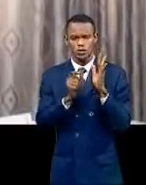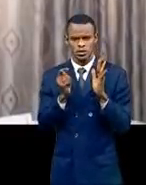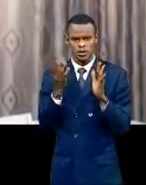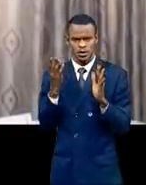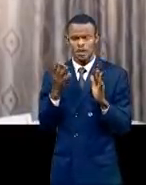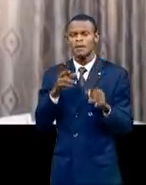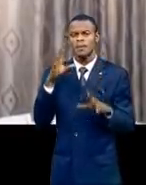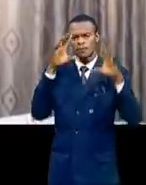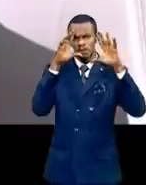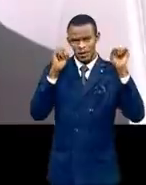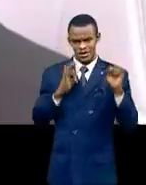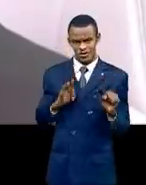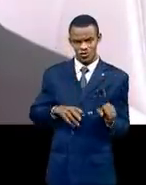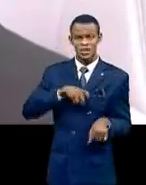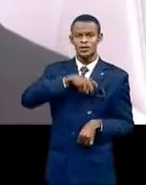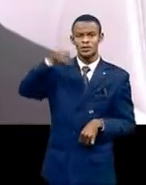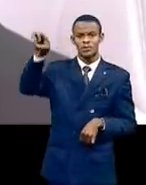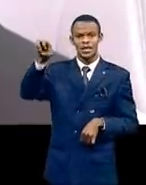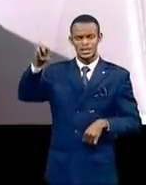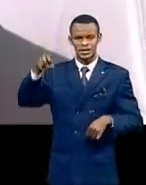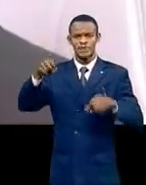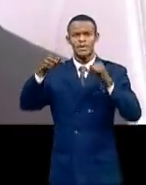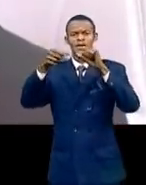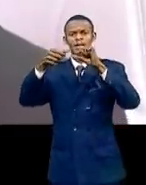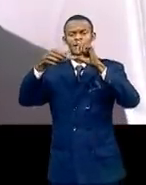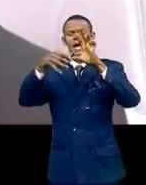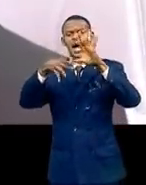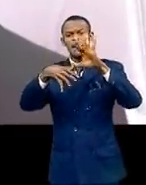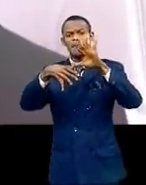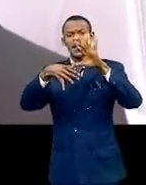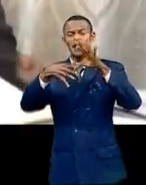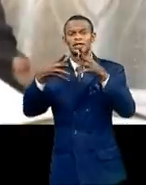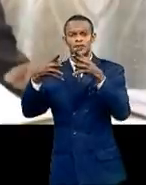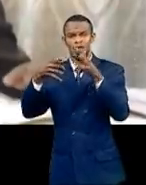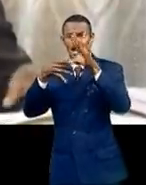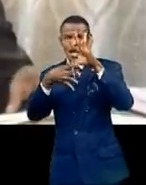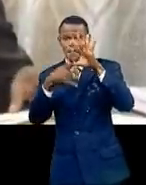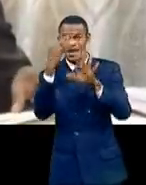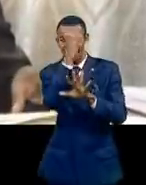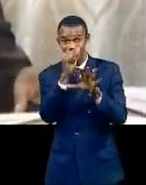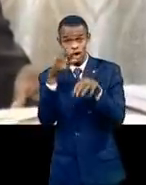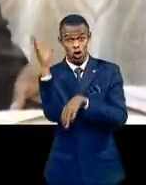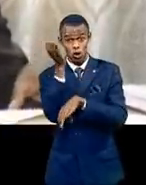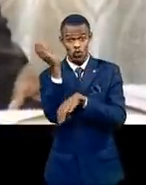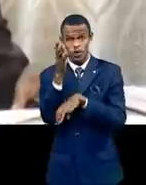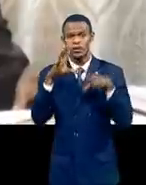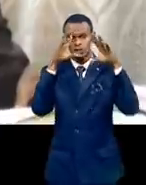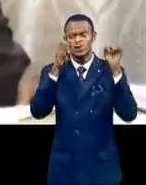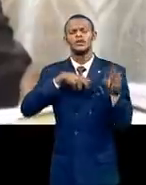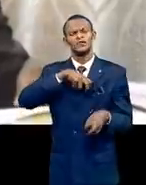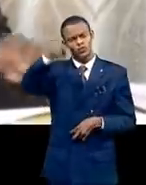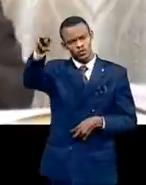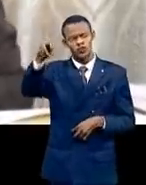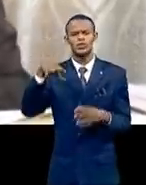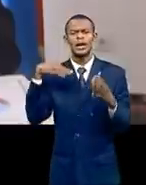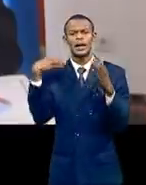sommet Allemagne-Afrique sur l'état de la coopération entre les deux parties. Les débuts et les déroulements.